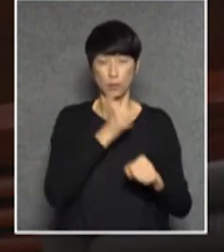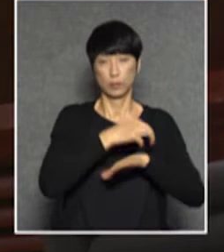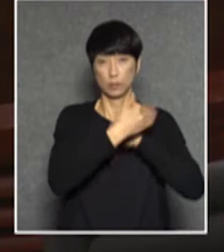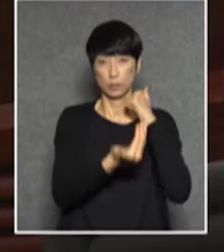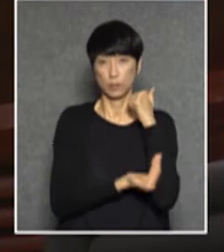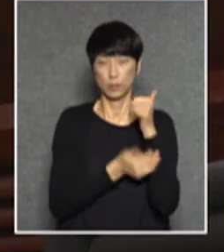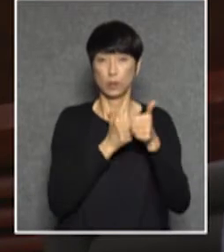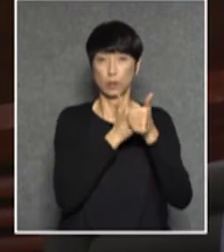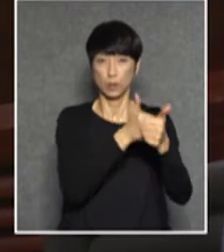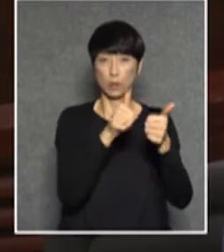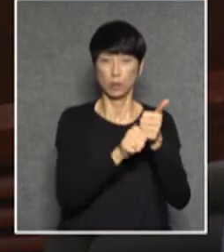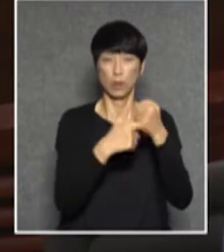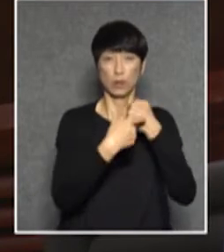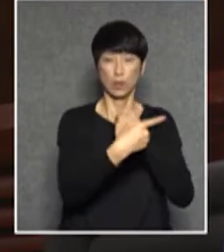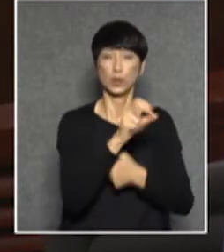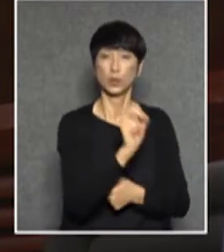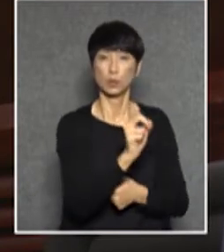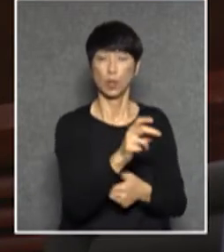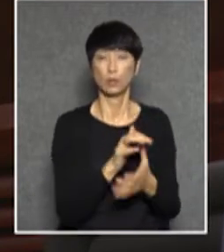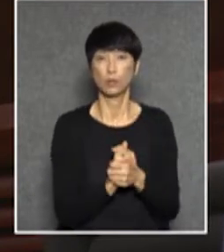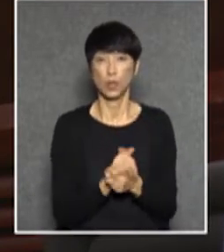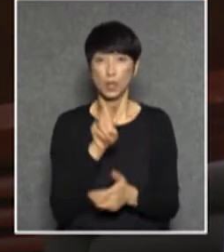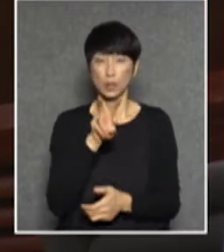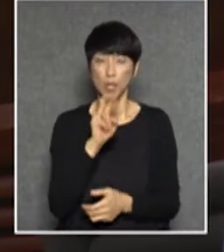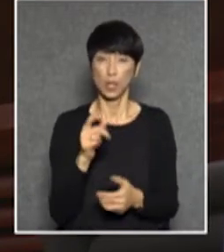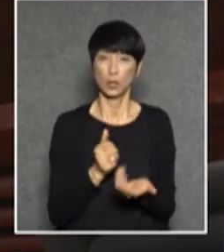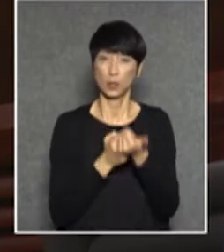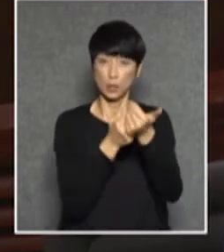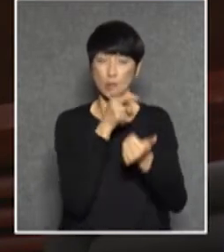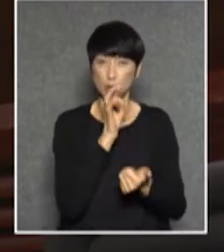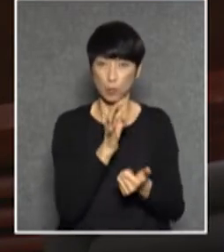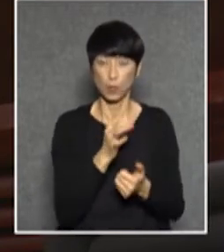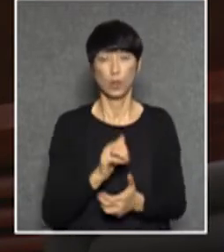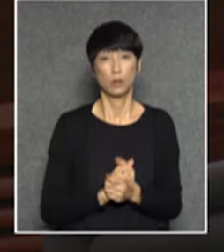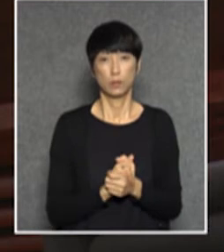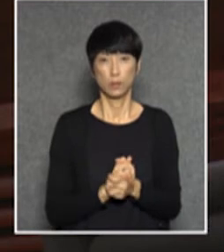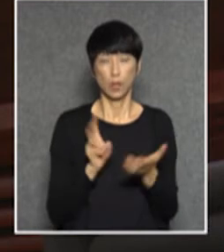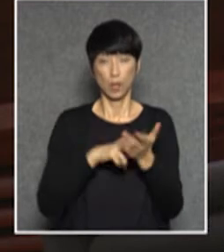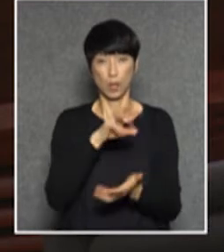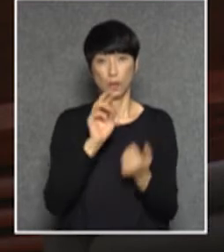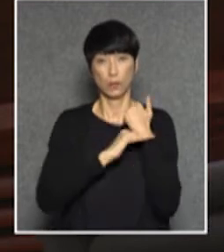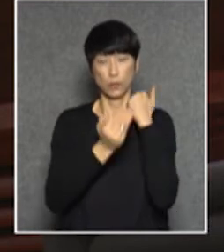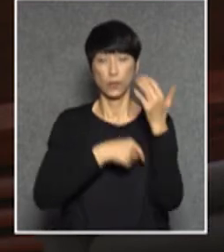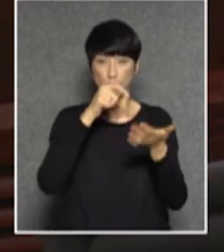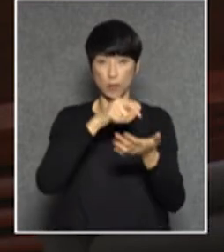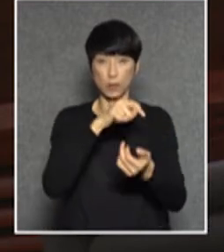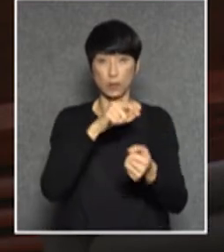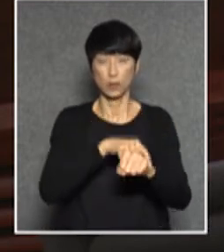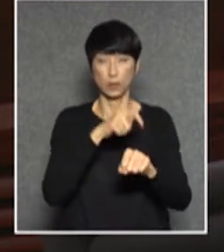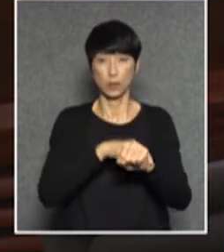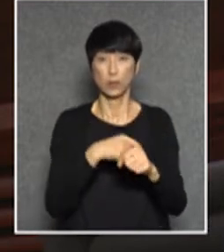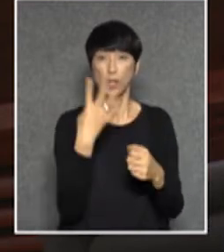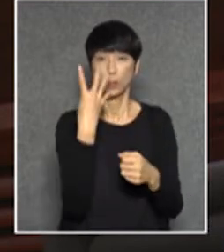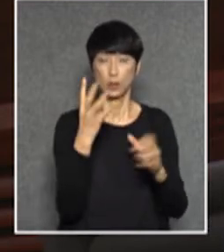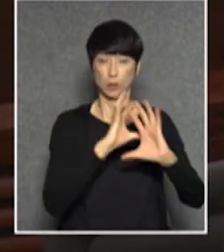定不變，我們可以視乎有否足夠的支持，在本地立法階段就提名委員會四大界別